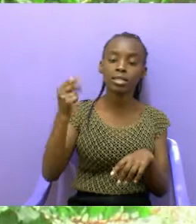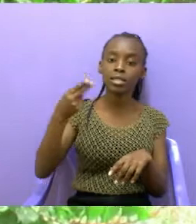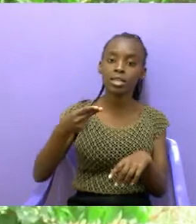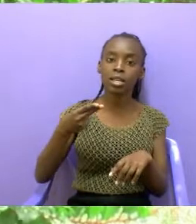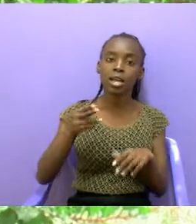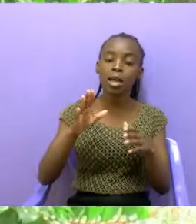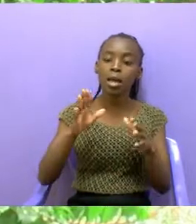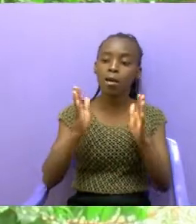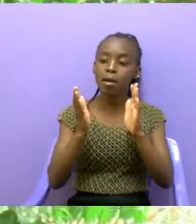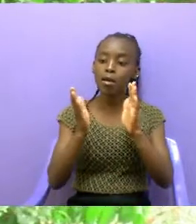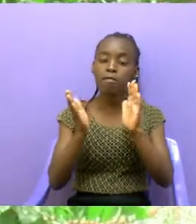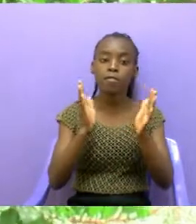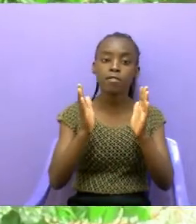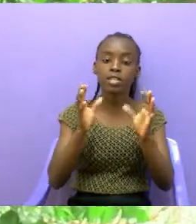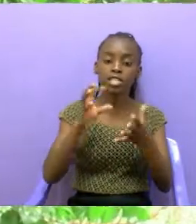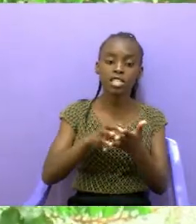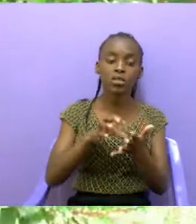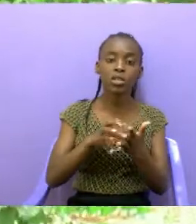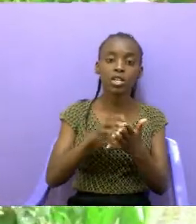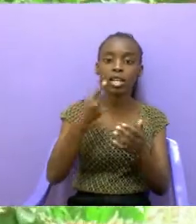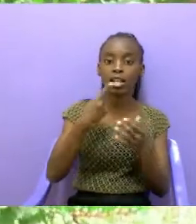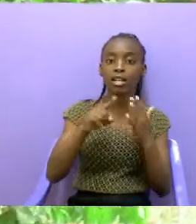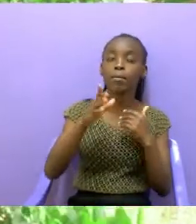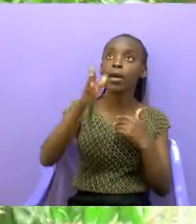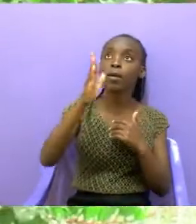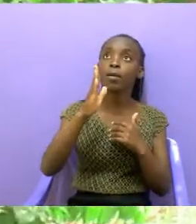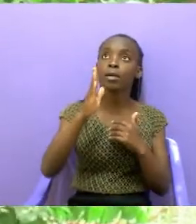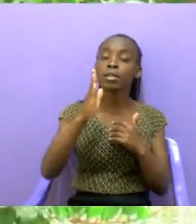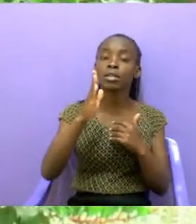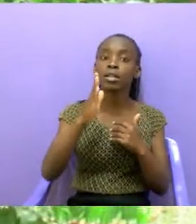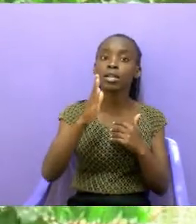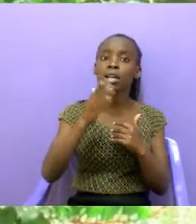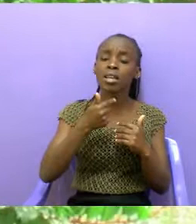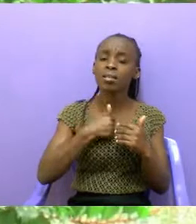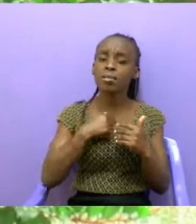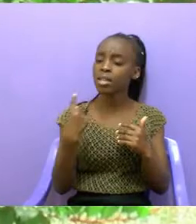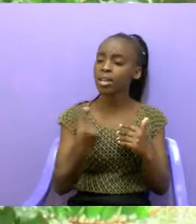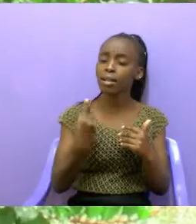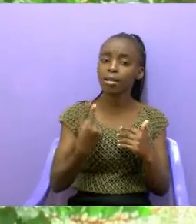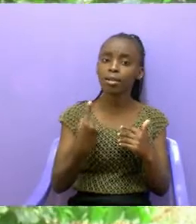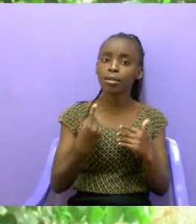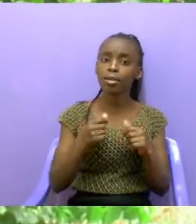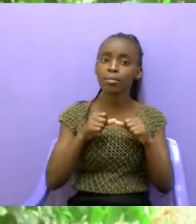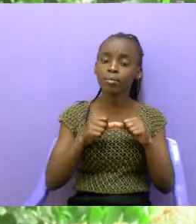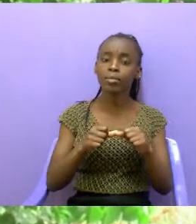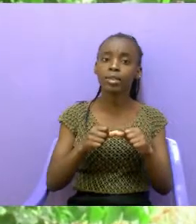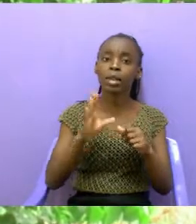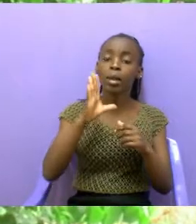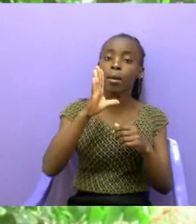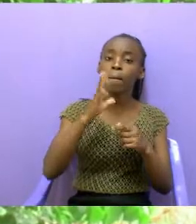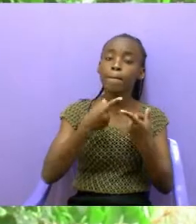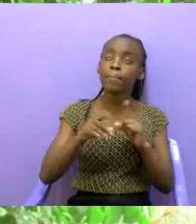alimwambia, wakati huyu mtumishi alisema ni mimi peke yangu nimesalia, Mungu alimwambia hapana, hiyo wewe unaishi kujidanganya ni wewe peke yako. Niko